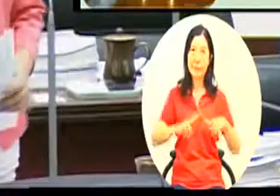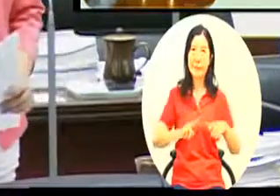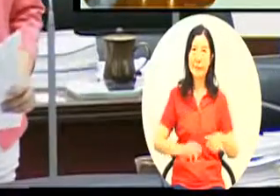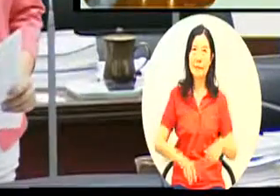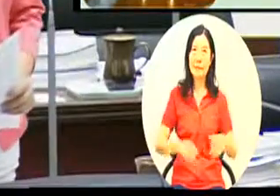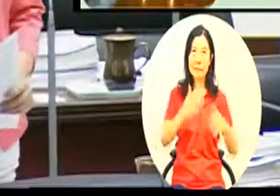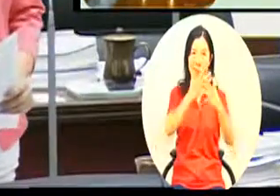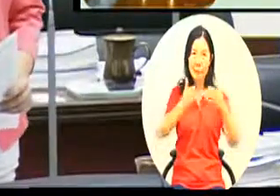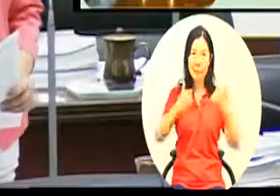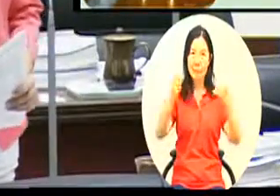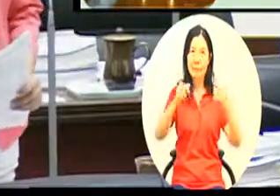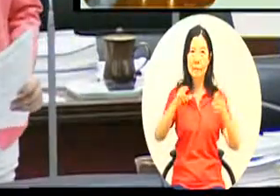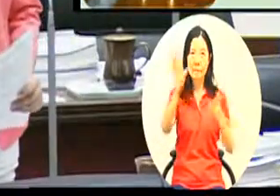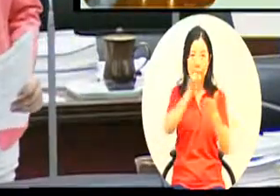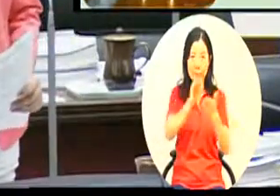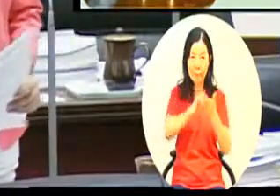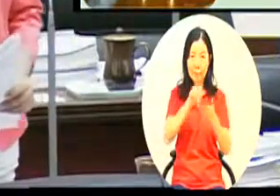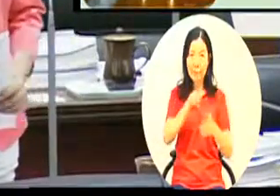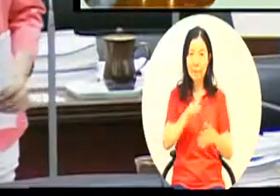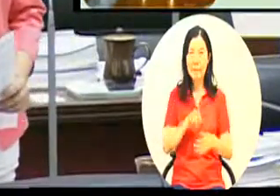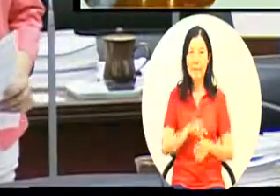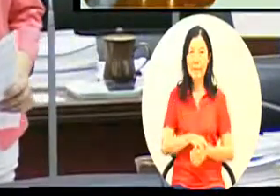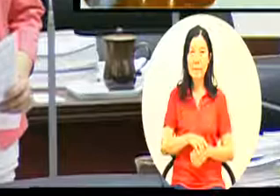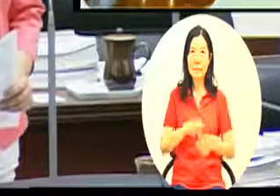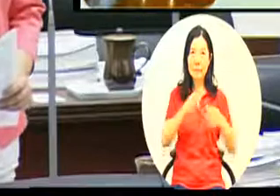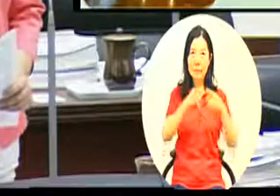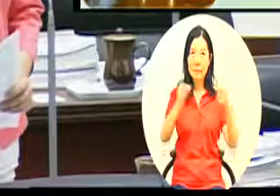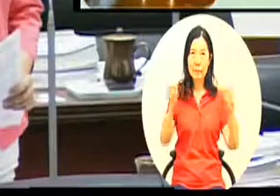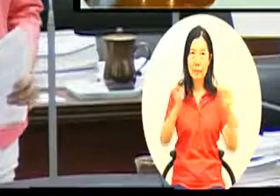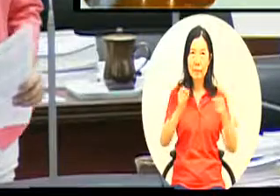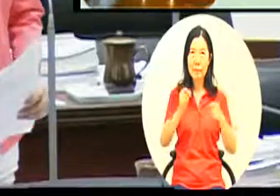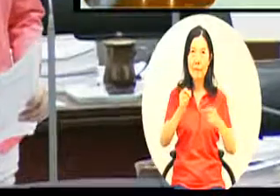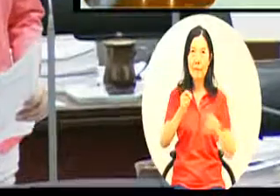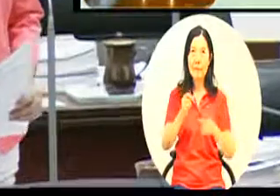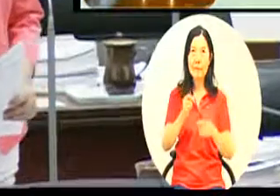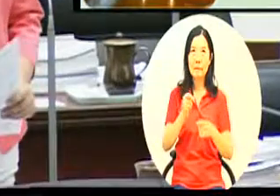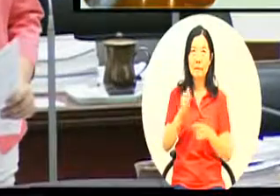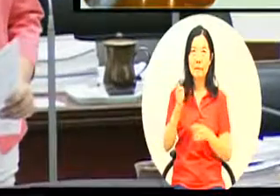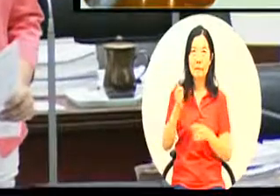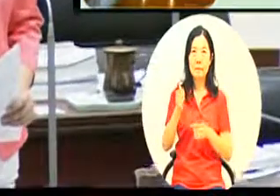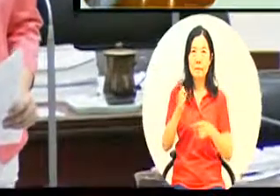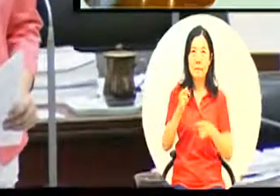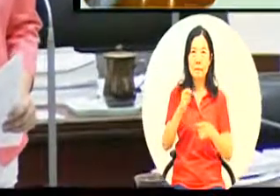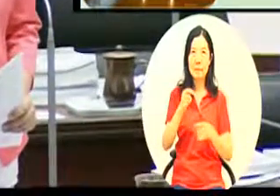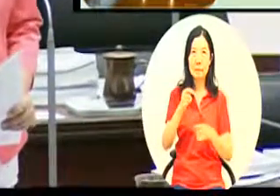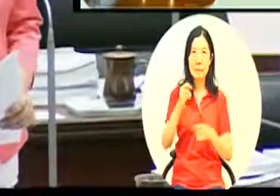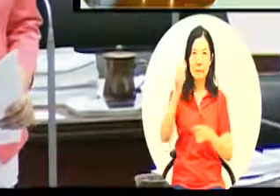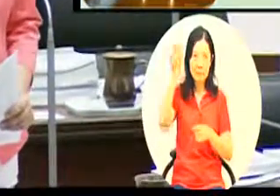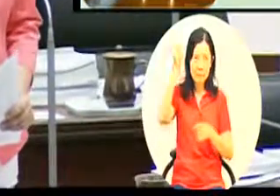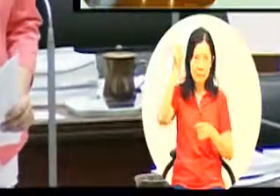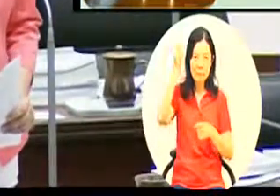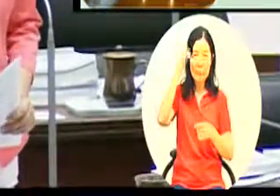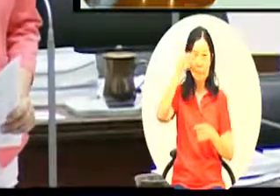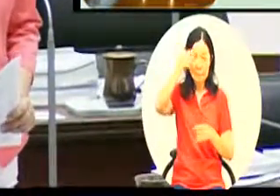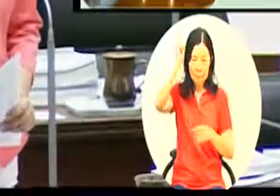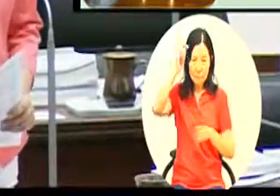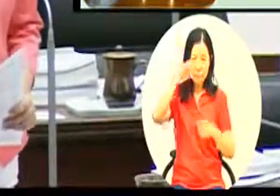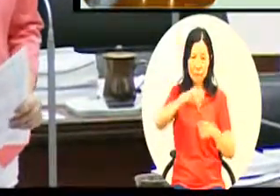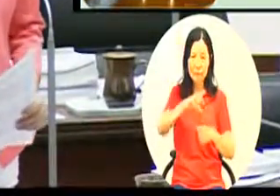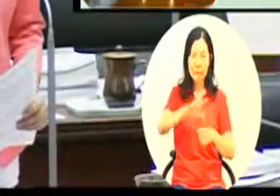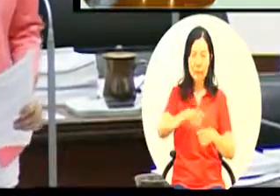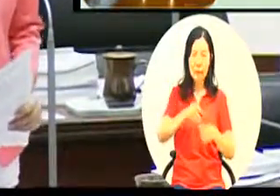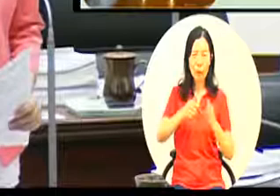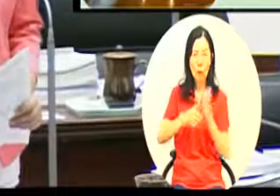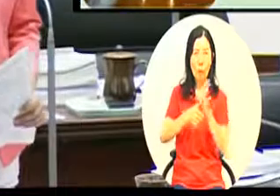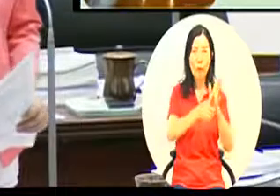络上抓到一个，就是我们日本佐贺这个遗址也非常的有名。那我相信呢也很